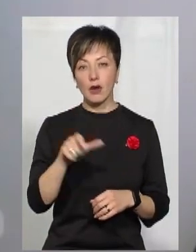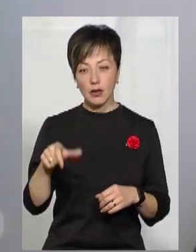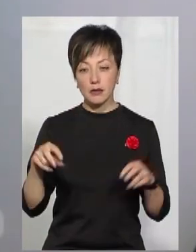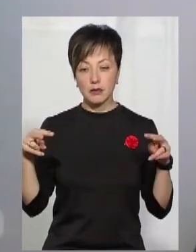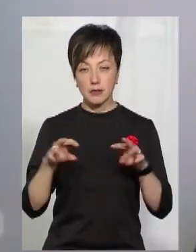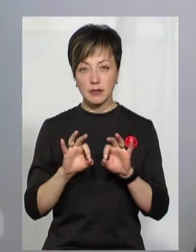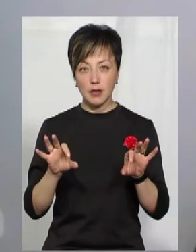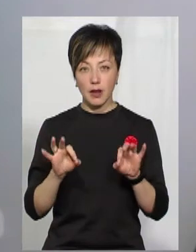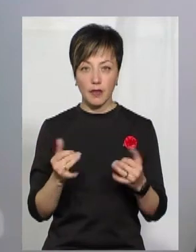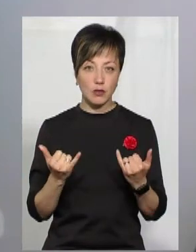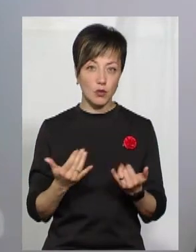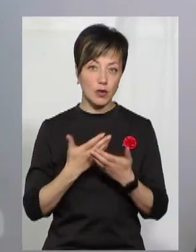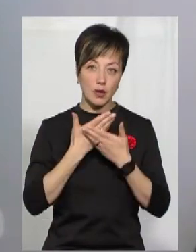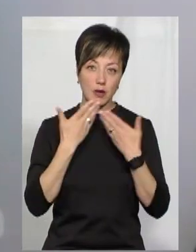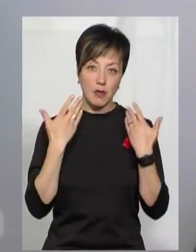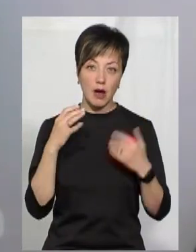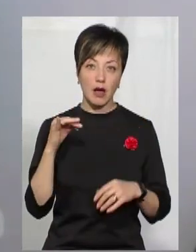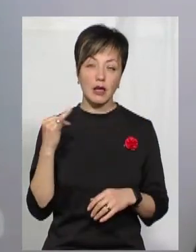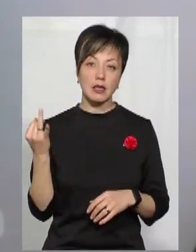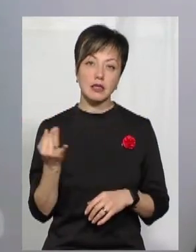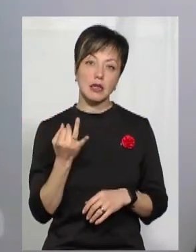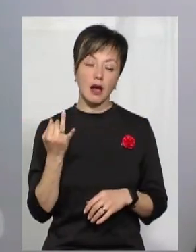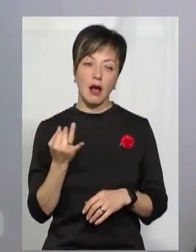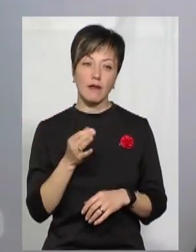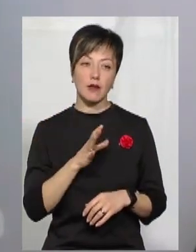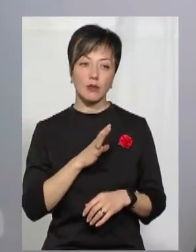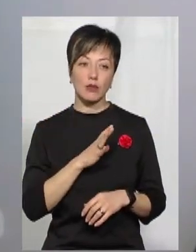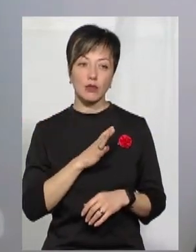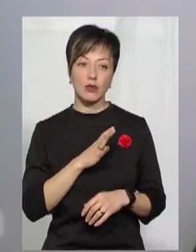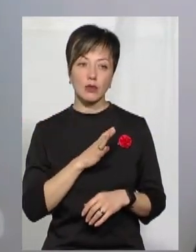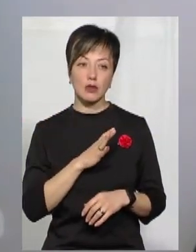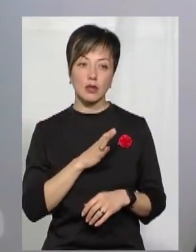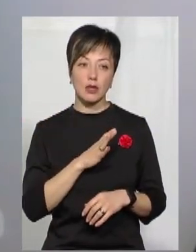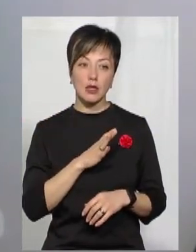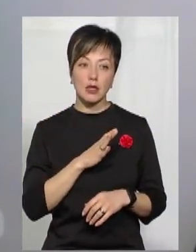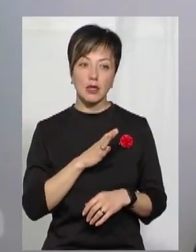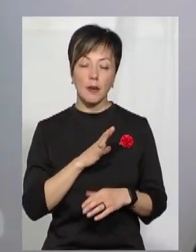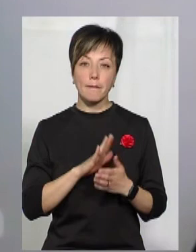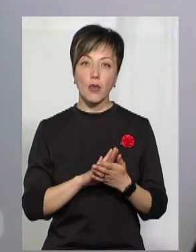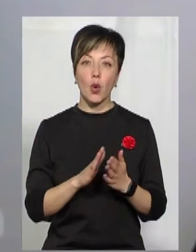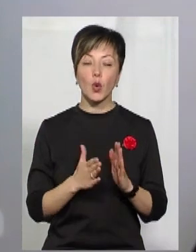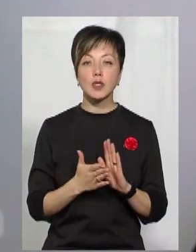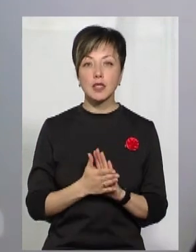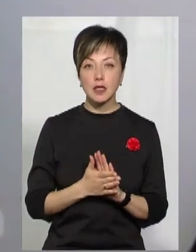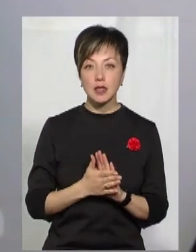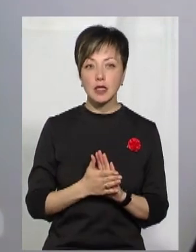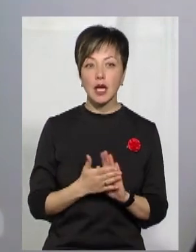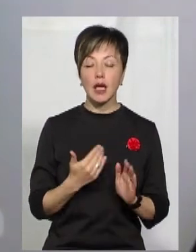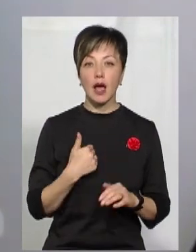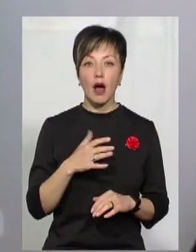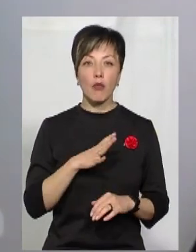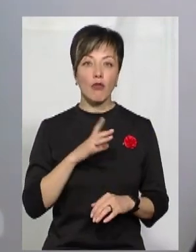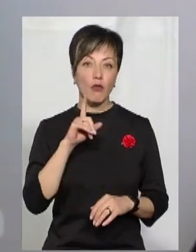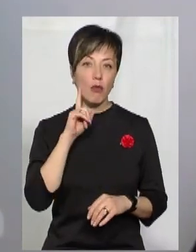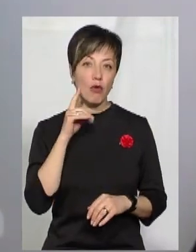на сьогодні немає. І досить цікаві були їхні позиції. Багато хто з них говорив, що, наприклад, я був молодий,